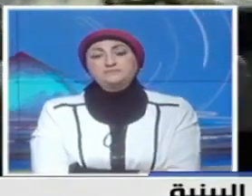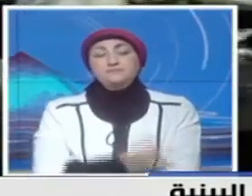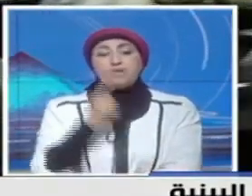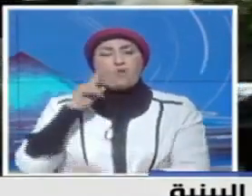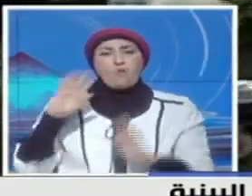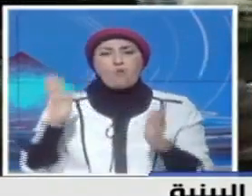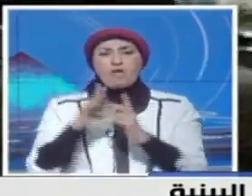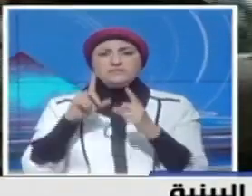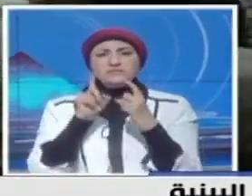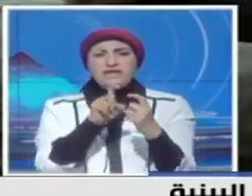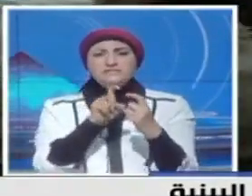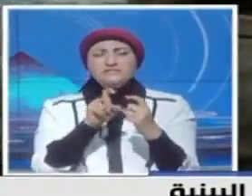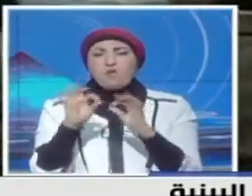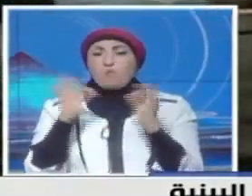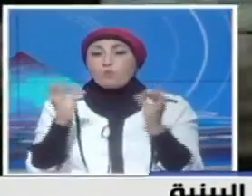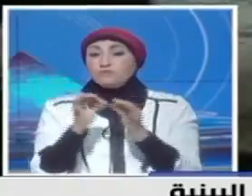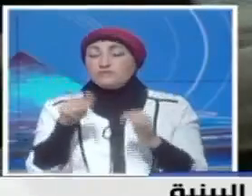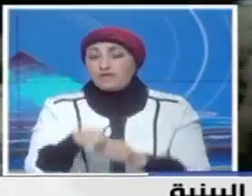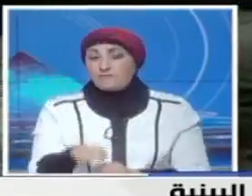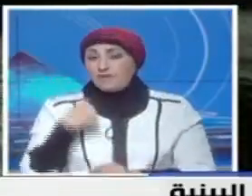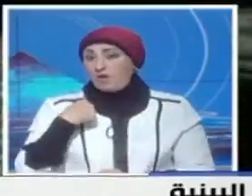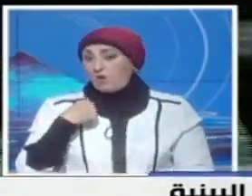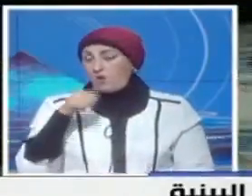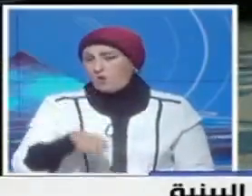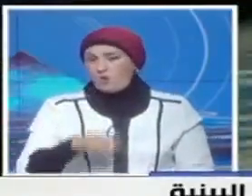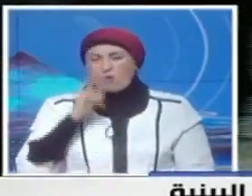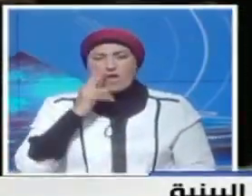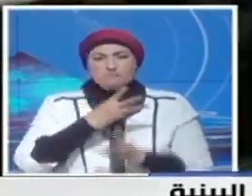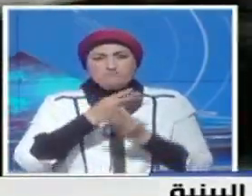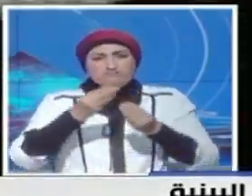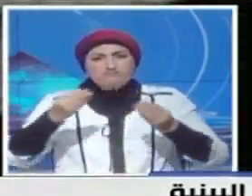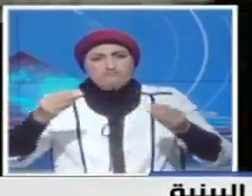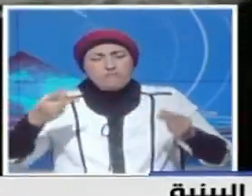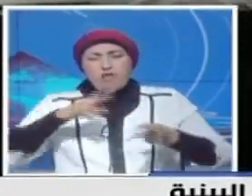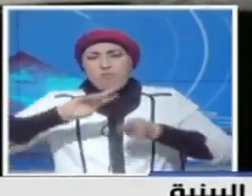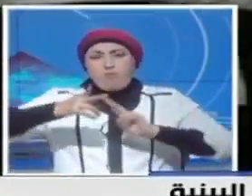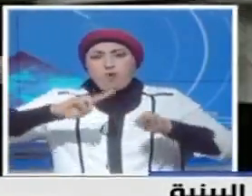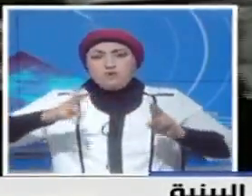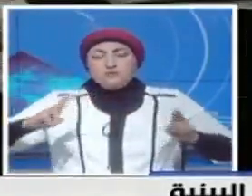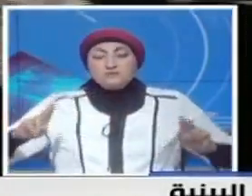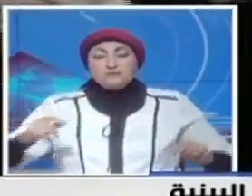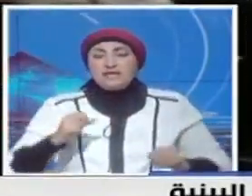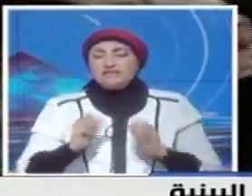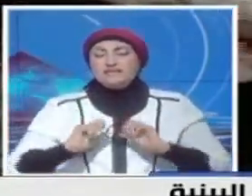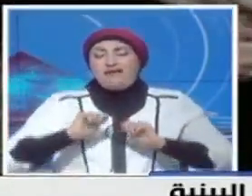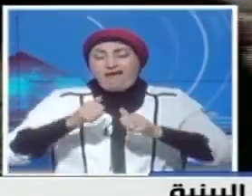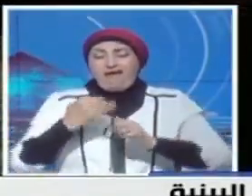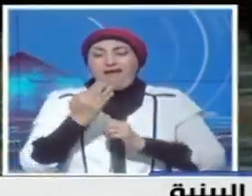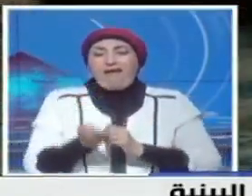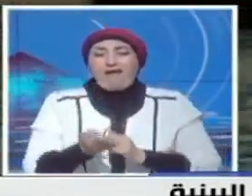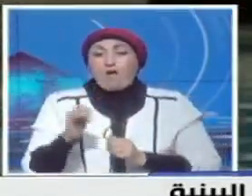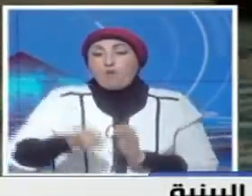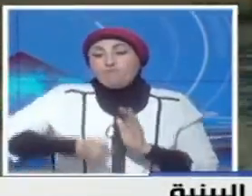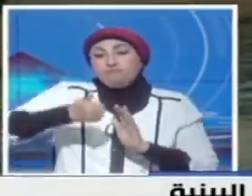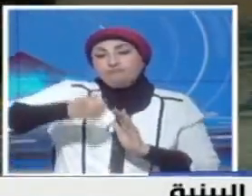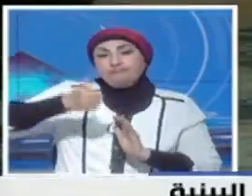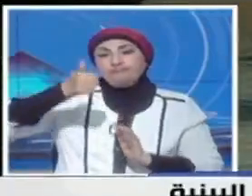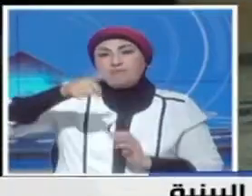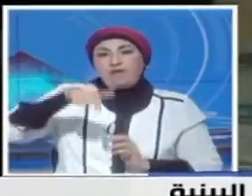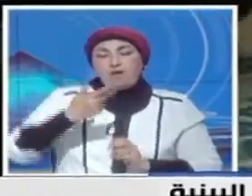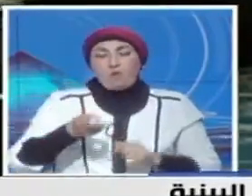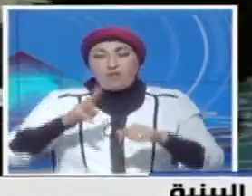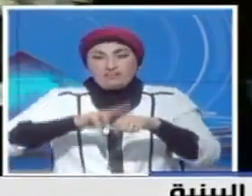مواجهة التحديات المجتمعية من خلال البرامج البينية متعددة التخصصات أحد المبادرات العالمية الناجحة لإعادة